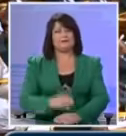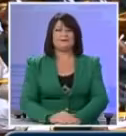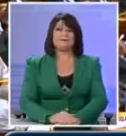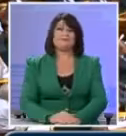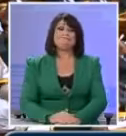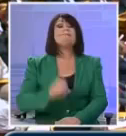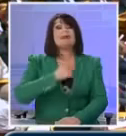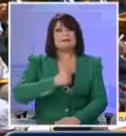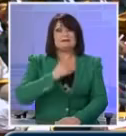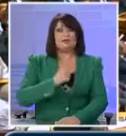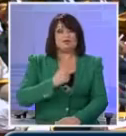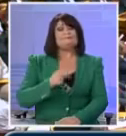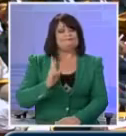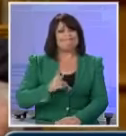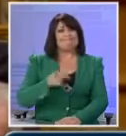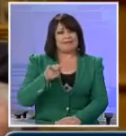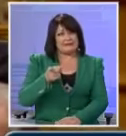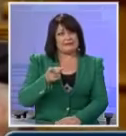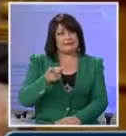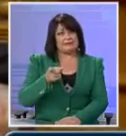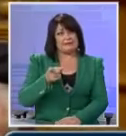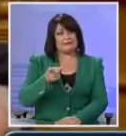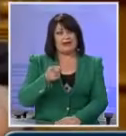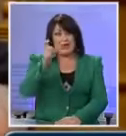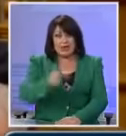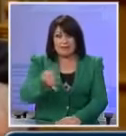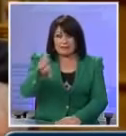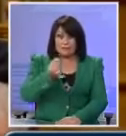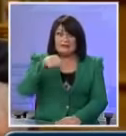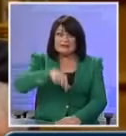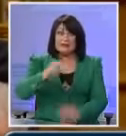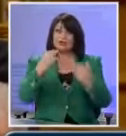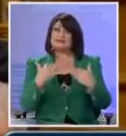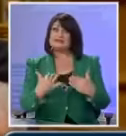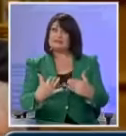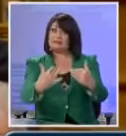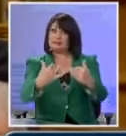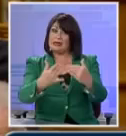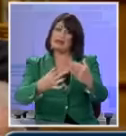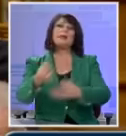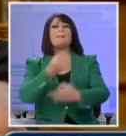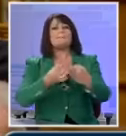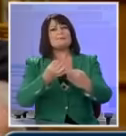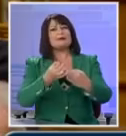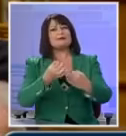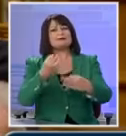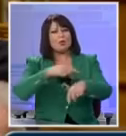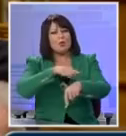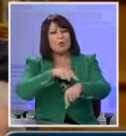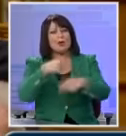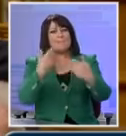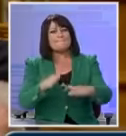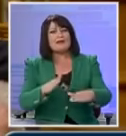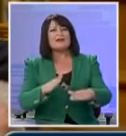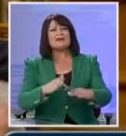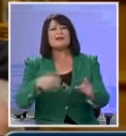σας τύχη κύριε μεμα η κύριε πρόεδρε αυτή σας τοποθέτηση εδώ στο εθνικό κοινοβούλιο έρχεται λίγες μόνο ώρες μετά